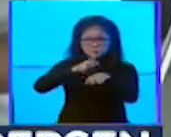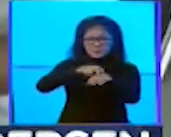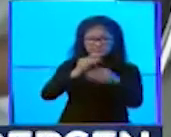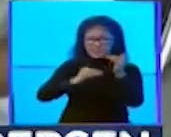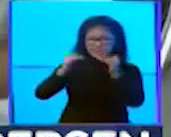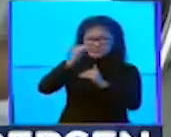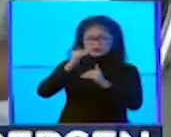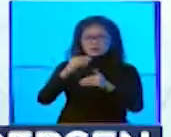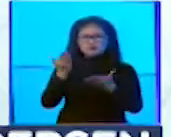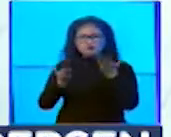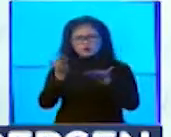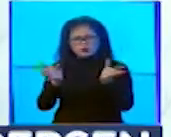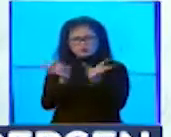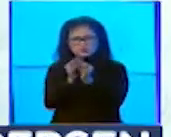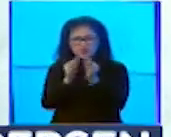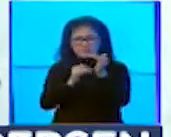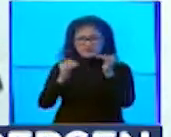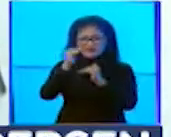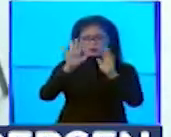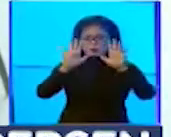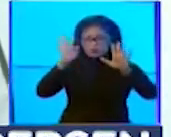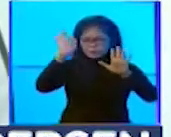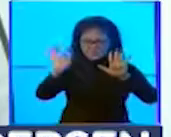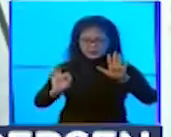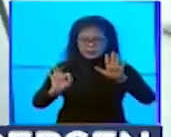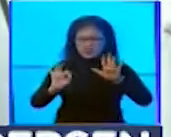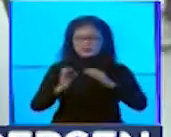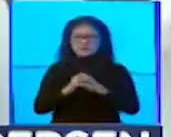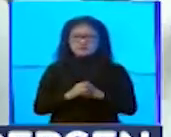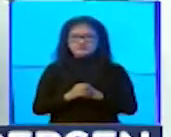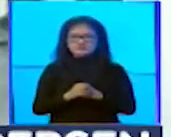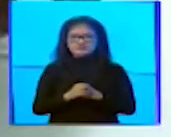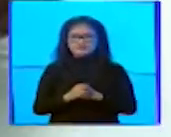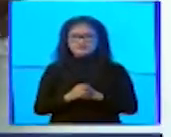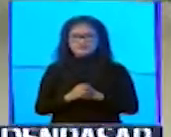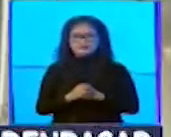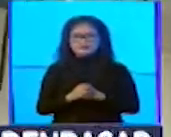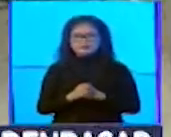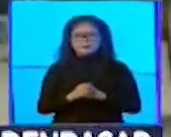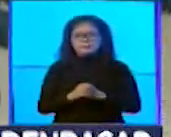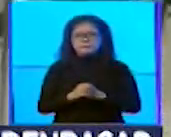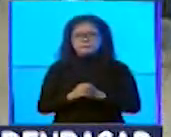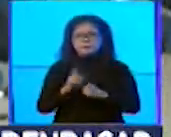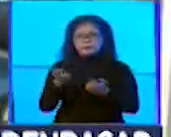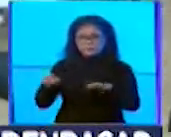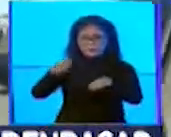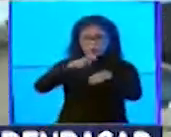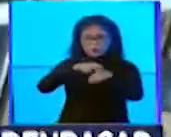peningkatan jumlah penumpang 10% dibanding hari biasanya. Pergerakan penumpang domestik mencapai 6.000 orang per